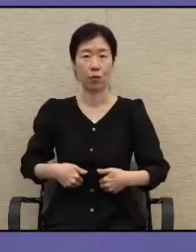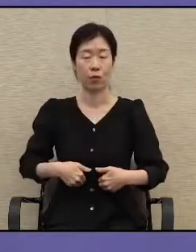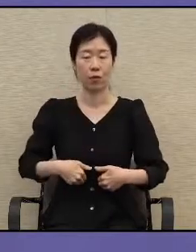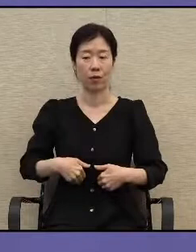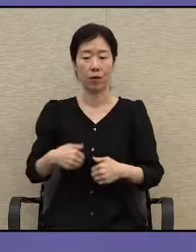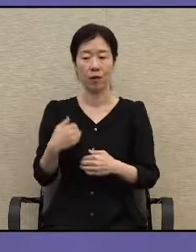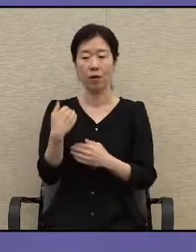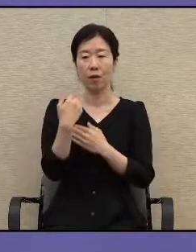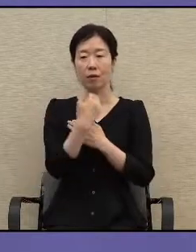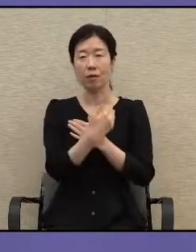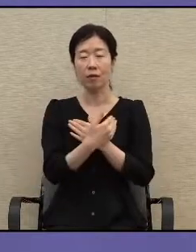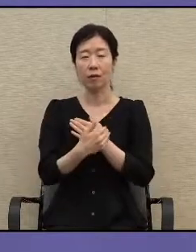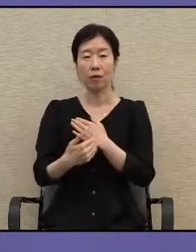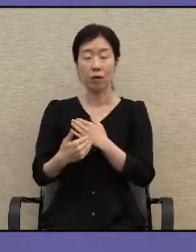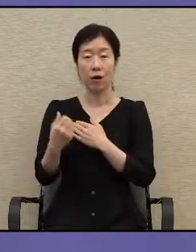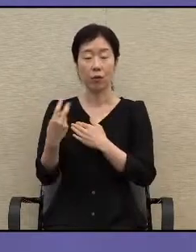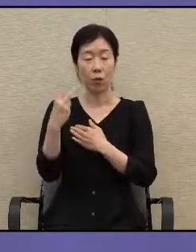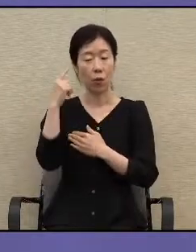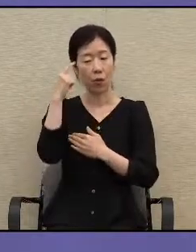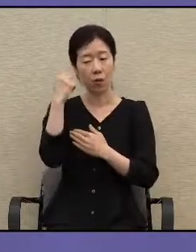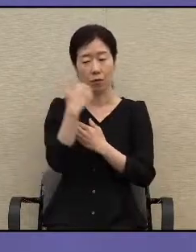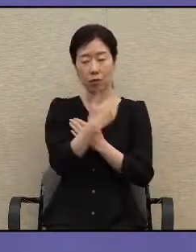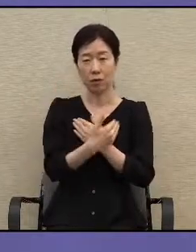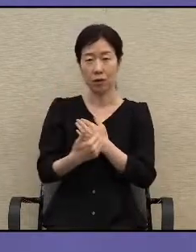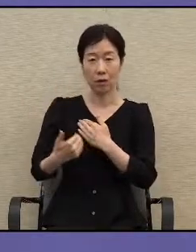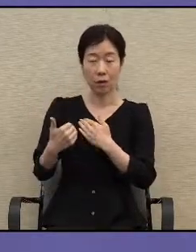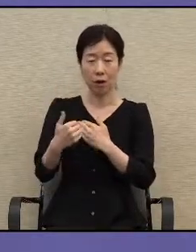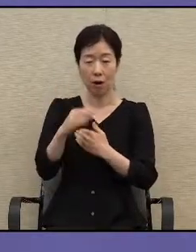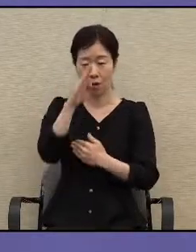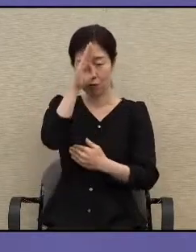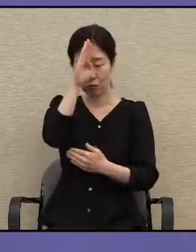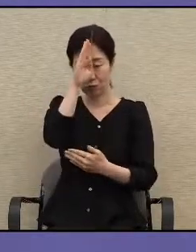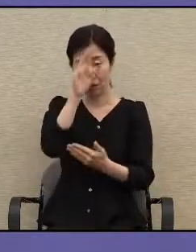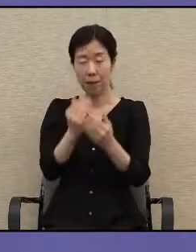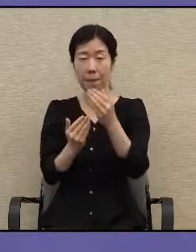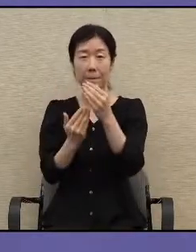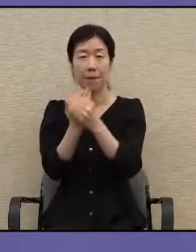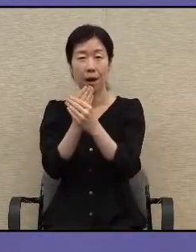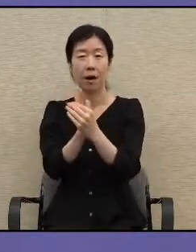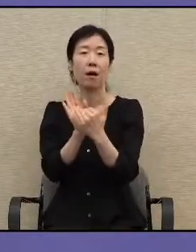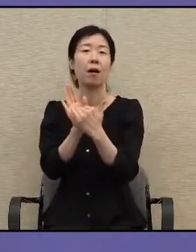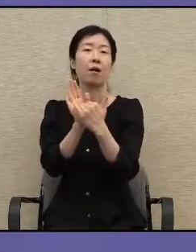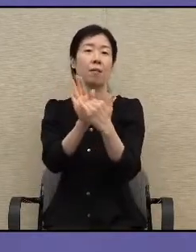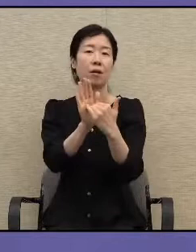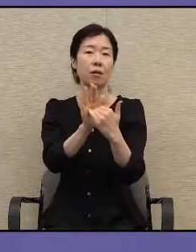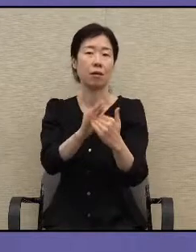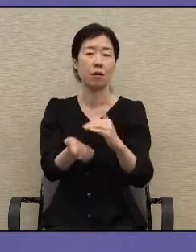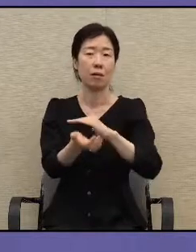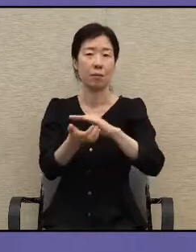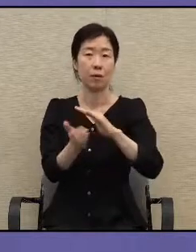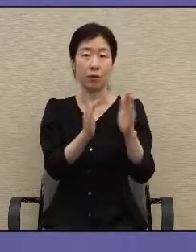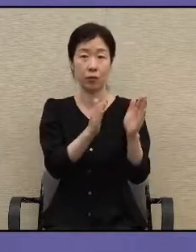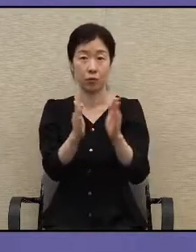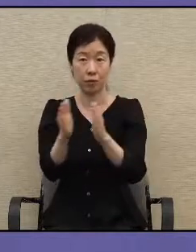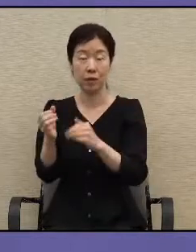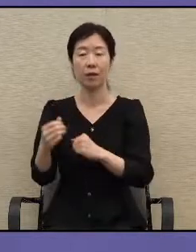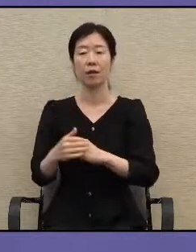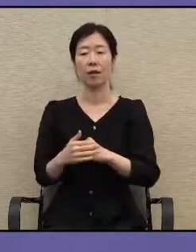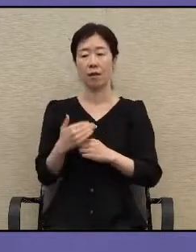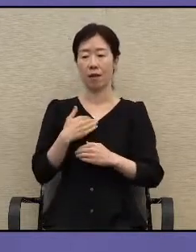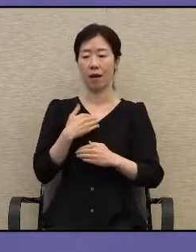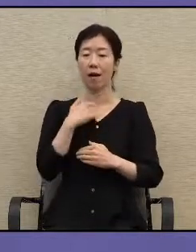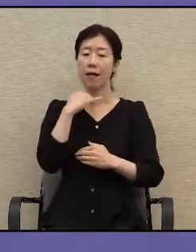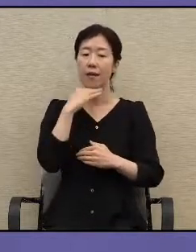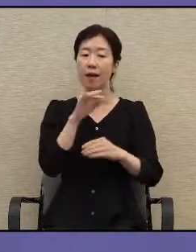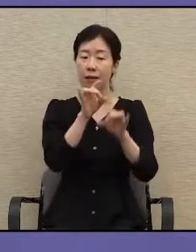하겠습니다. 그렇기 때문에 정신건강은 특히 이런 그 각각의 인생 단계에서 성공적으로 얼마나 내가 잘 타협하는가,